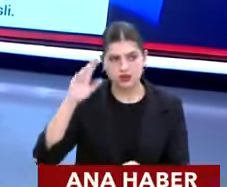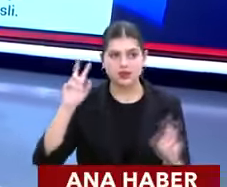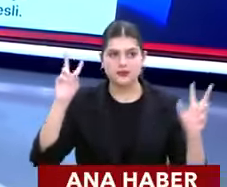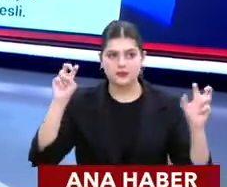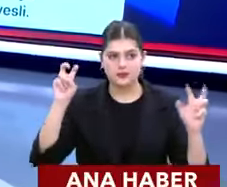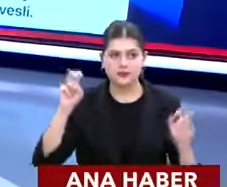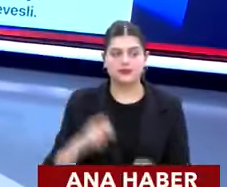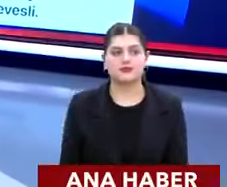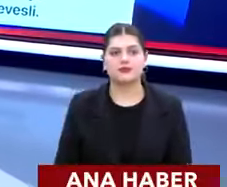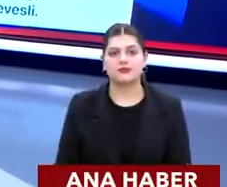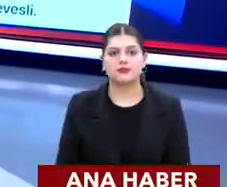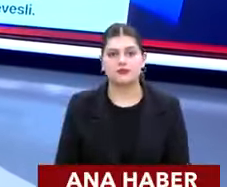tırnak içinde ehveni şerdir diyelim